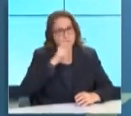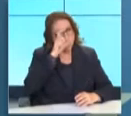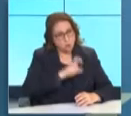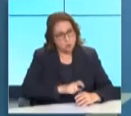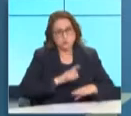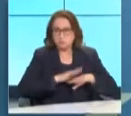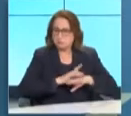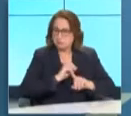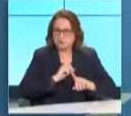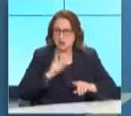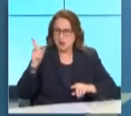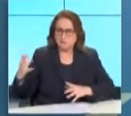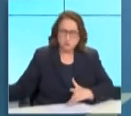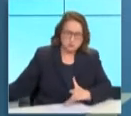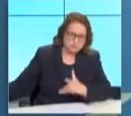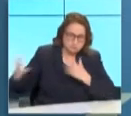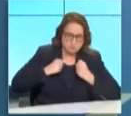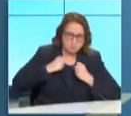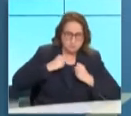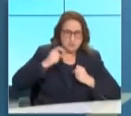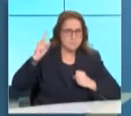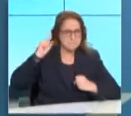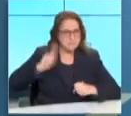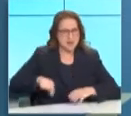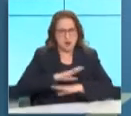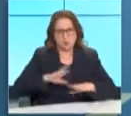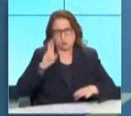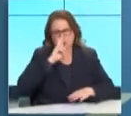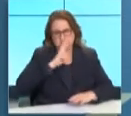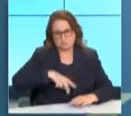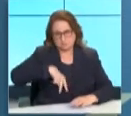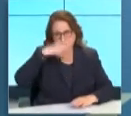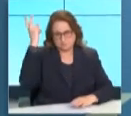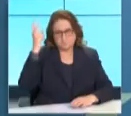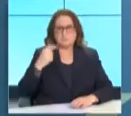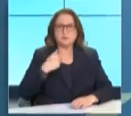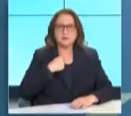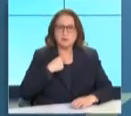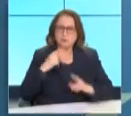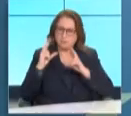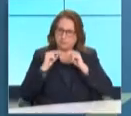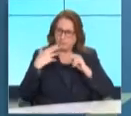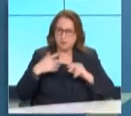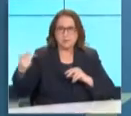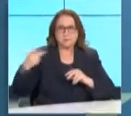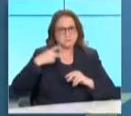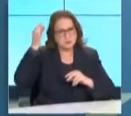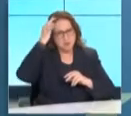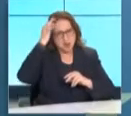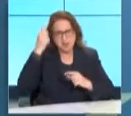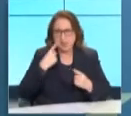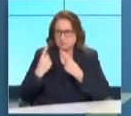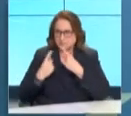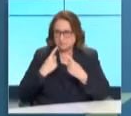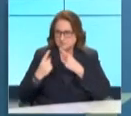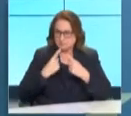προσφέρθηκα επίσης σε συνεννόηση και με άλλες χώρες, με πρώτη την Γαλλία, να εξετάσουμε αν μπορούμε να οργανώσουμε